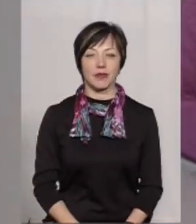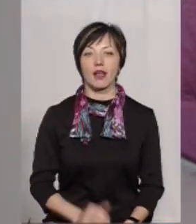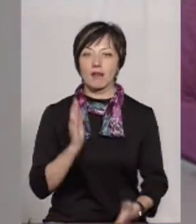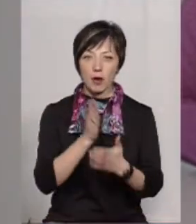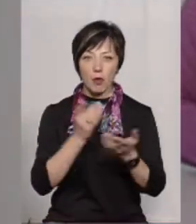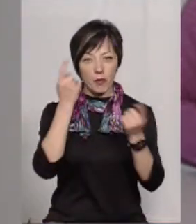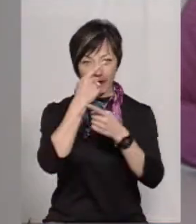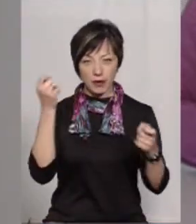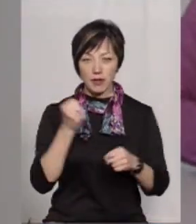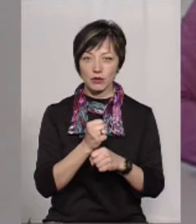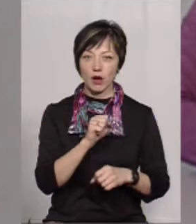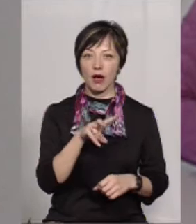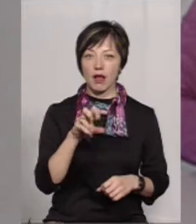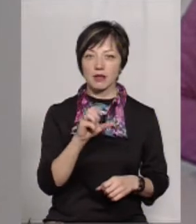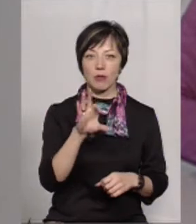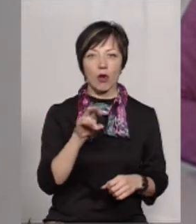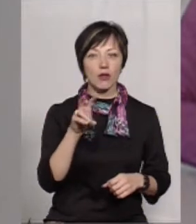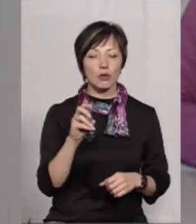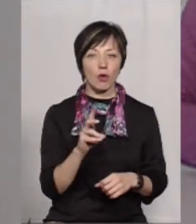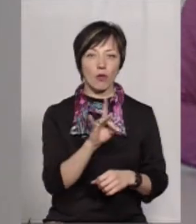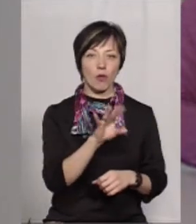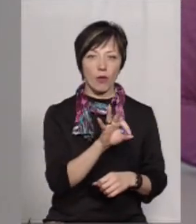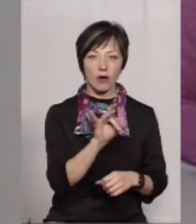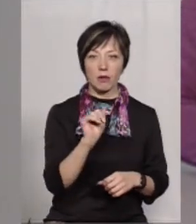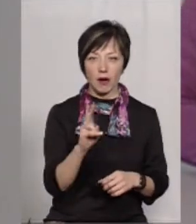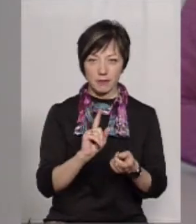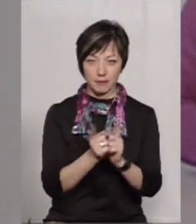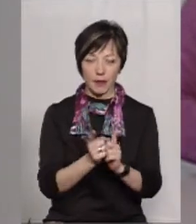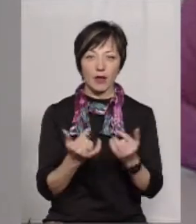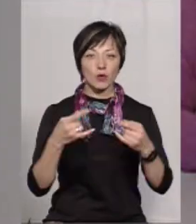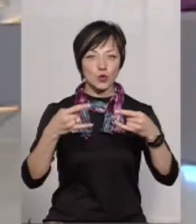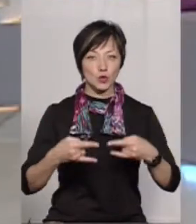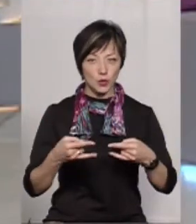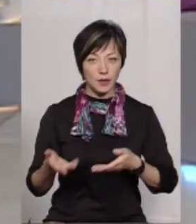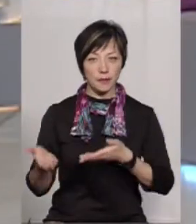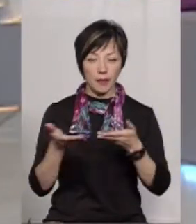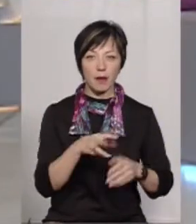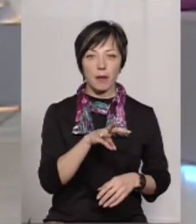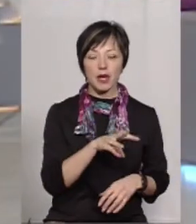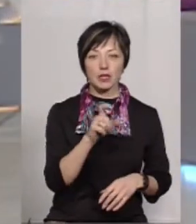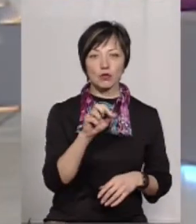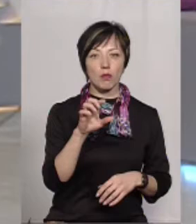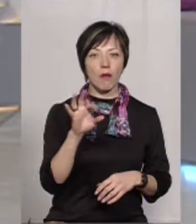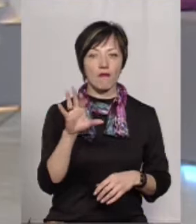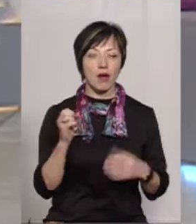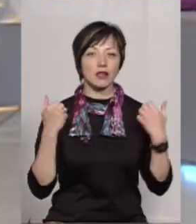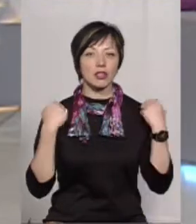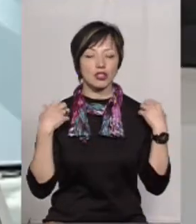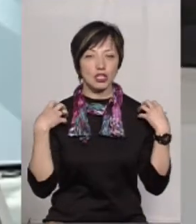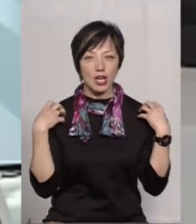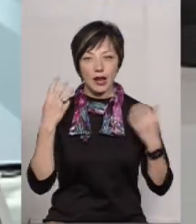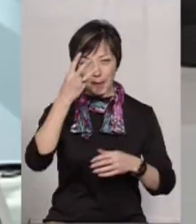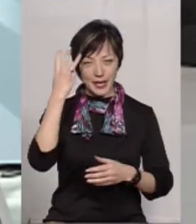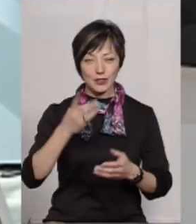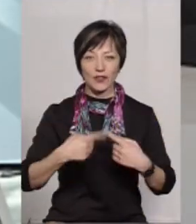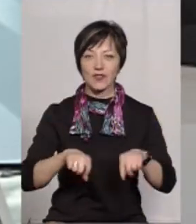У прямому ефірі працюють Алла Самойленко і Ольга Рибак. А у нашій студії Марина Зубова, начальник Хмельницького